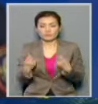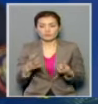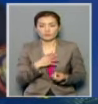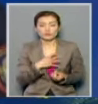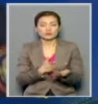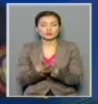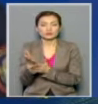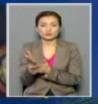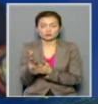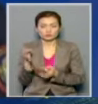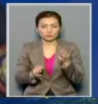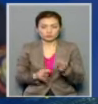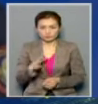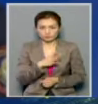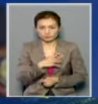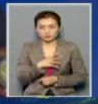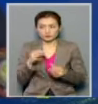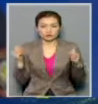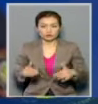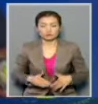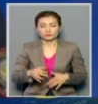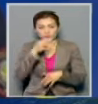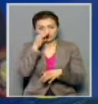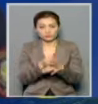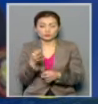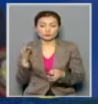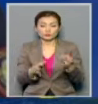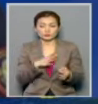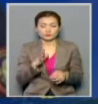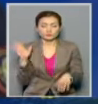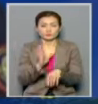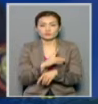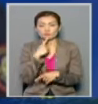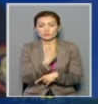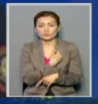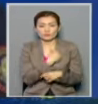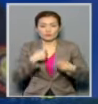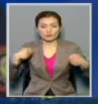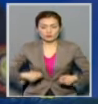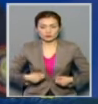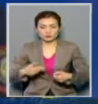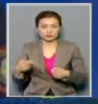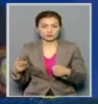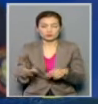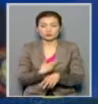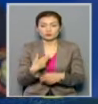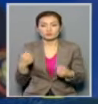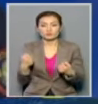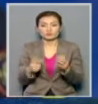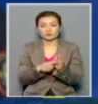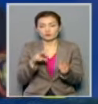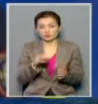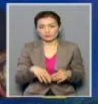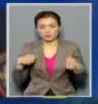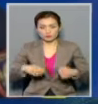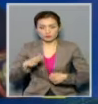и направлены в административный суд. Решением административного суда указанные водители лишены права управления транспортными средствами на 7